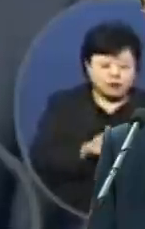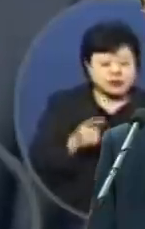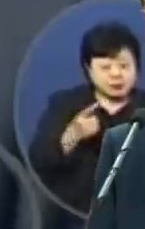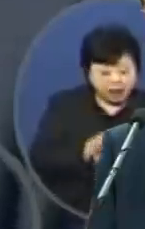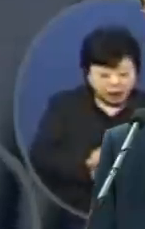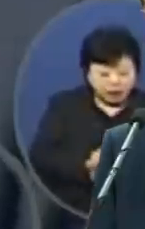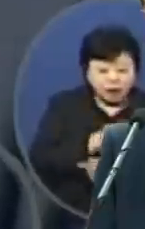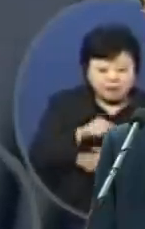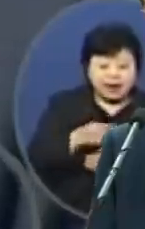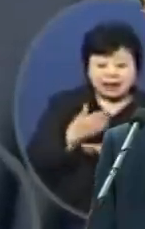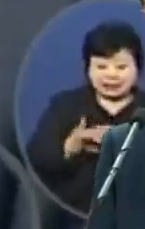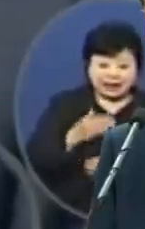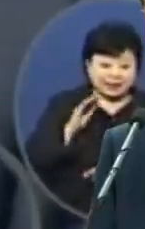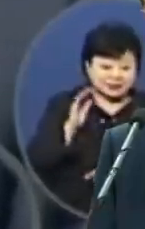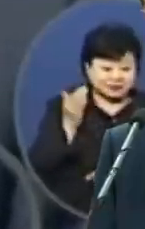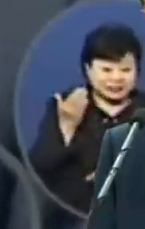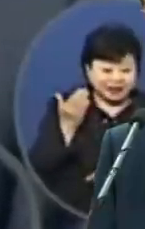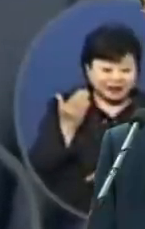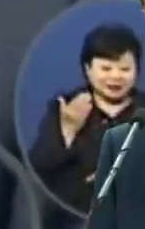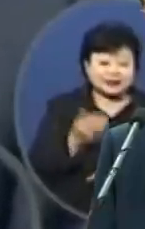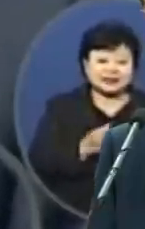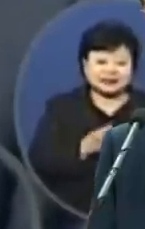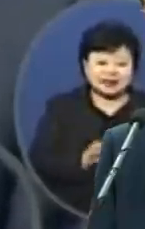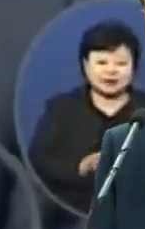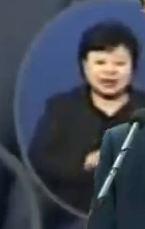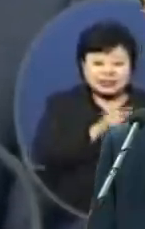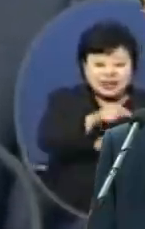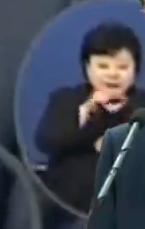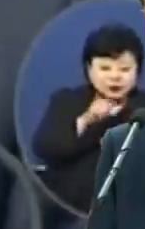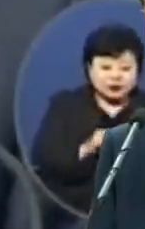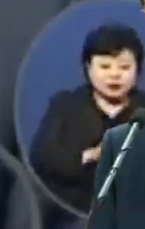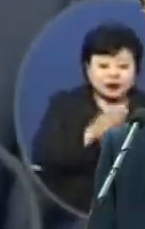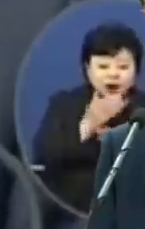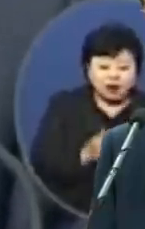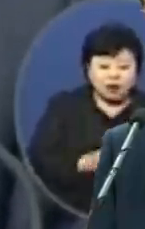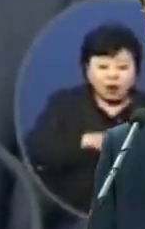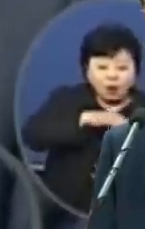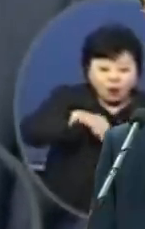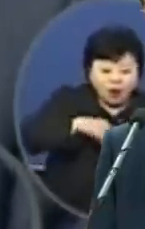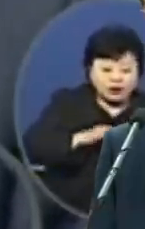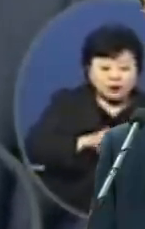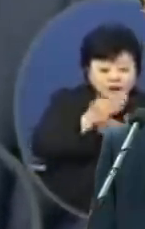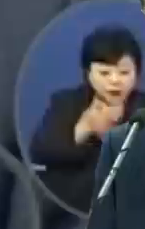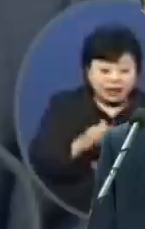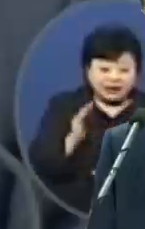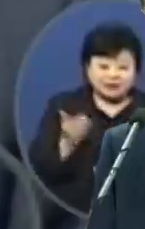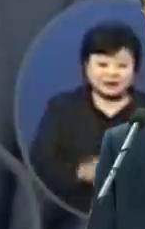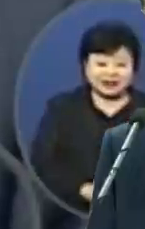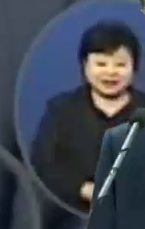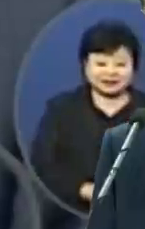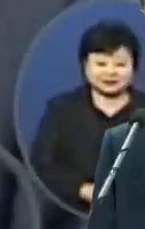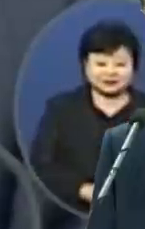변화되고 말이 달라지는 것입니다. 그러면 생활이 변화되고 환경이 변화될 수밖에